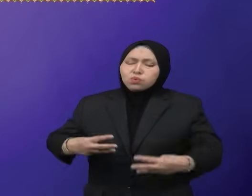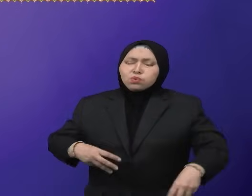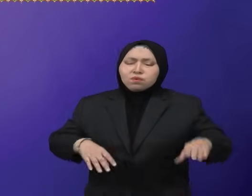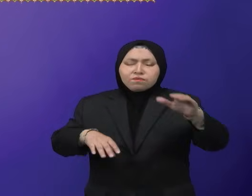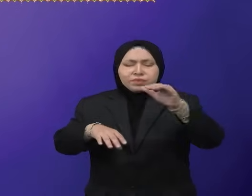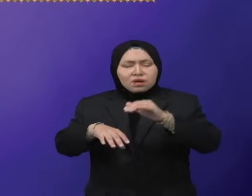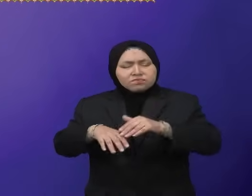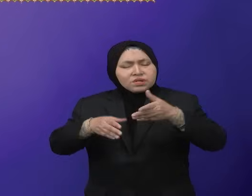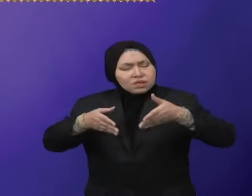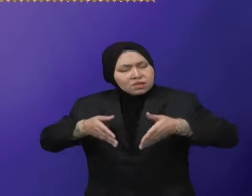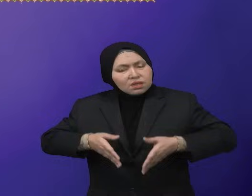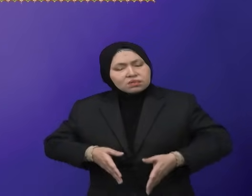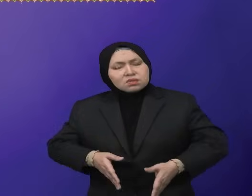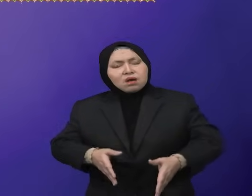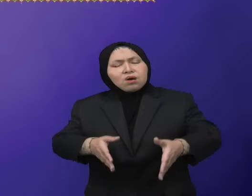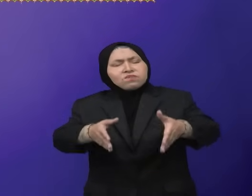يقاتلون في